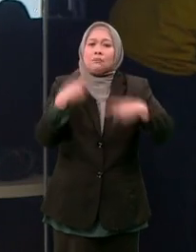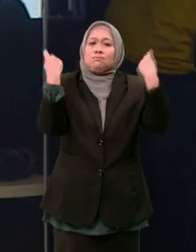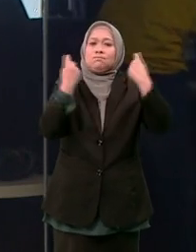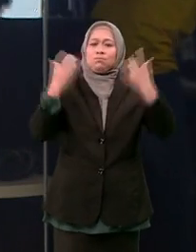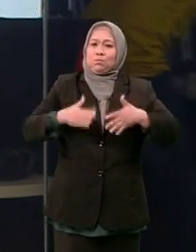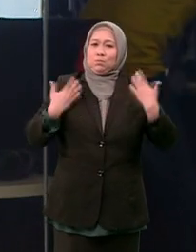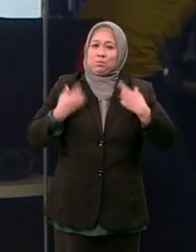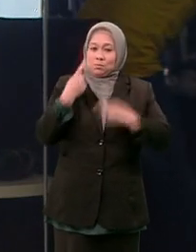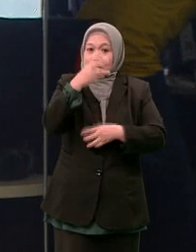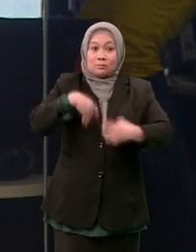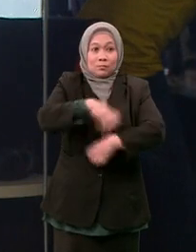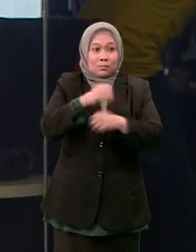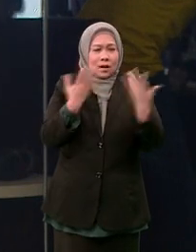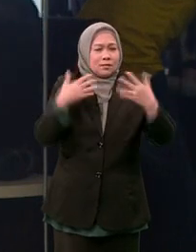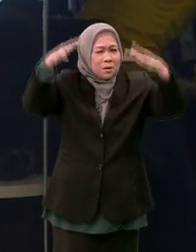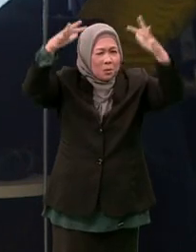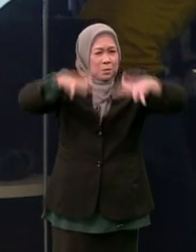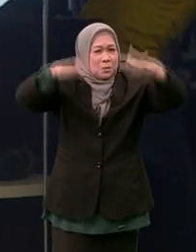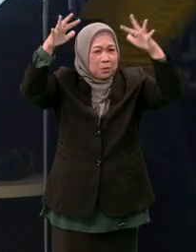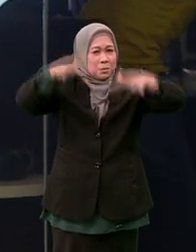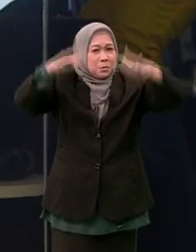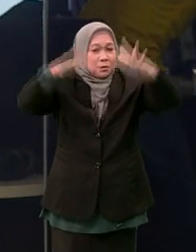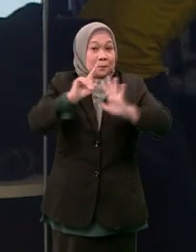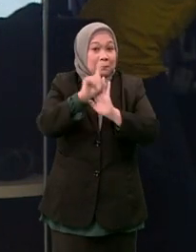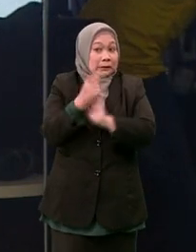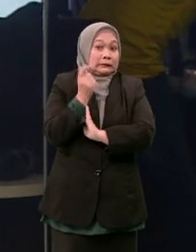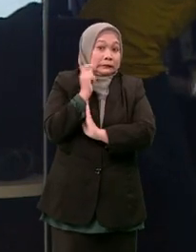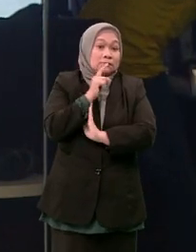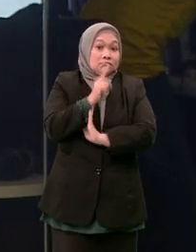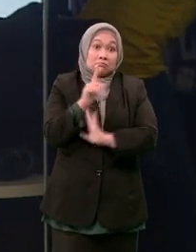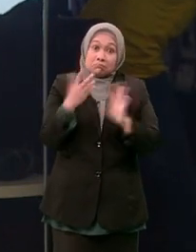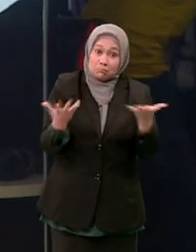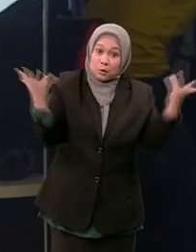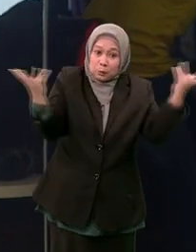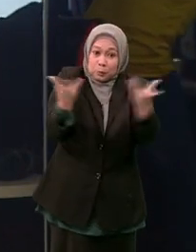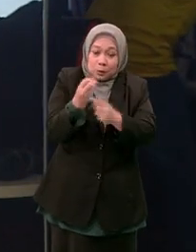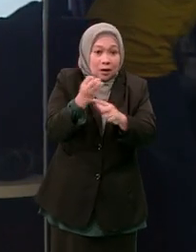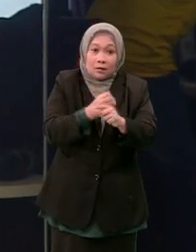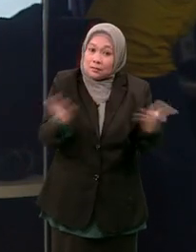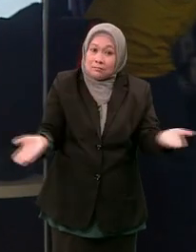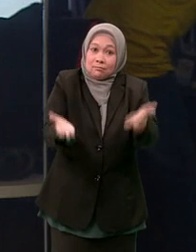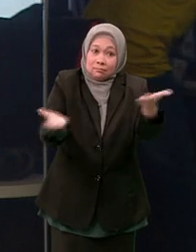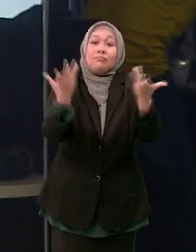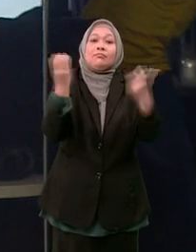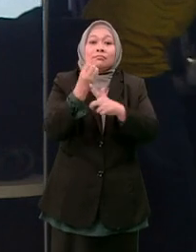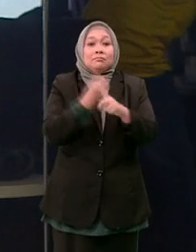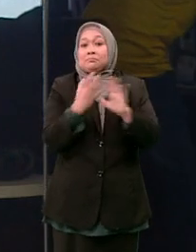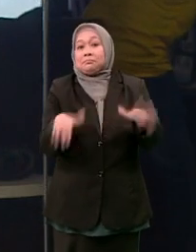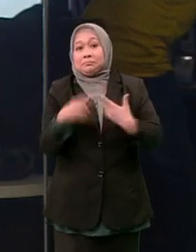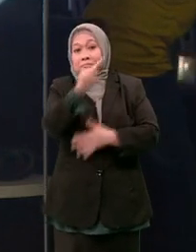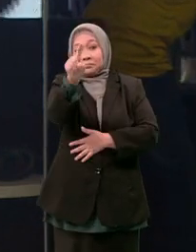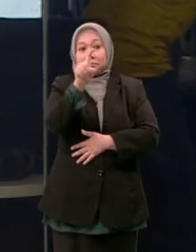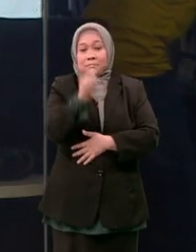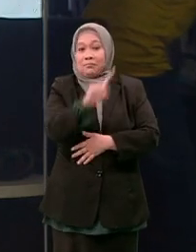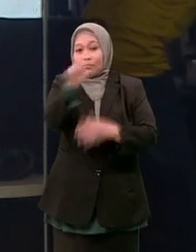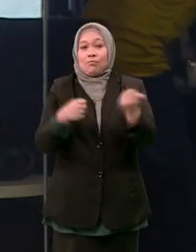ketika ini. Difahamkan hujan lebat beberapa minit tadi. Adakah itu mengurangkan sedikit kerancakan